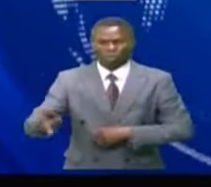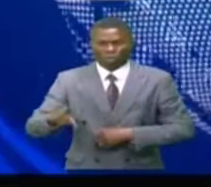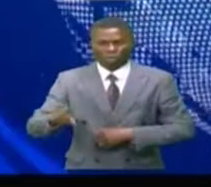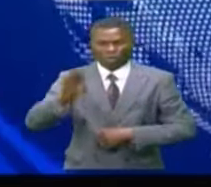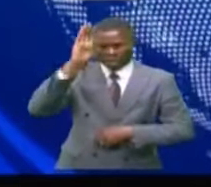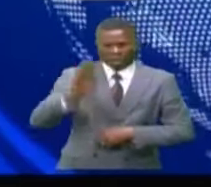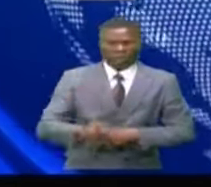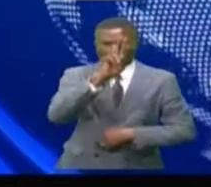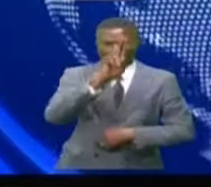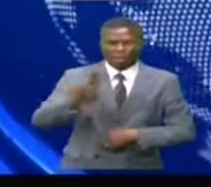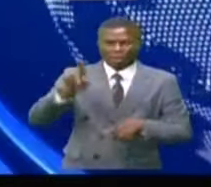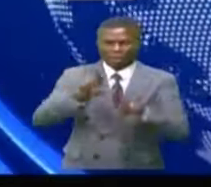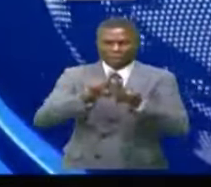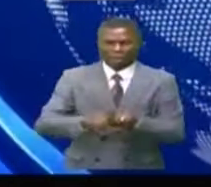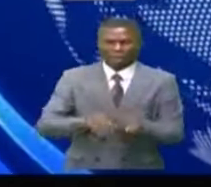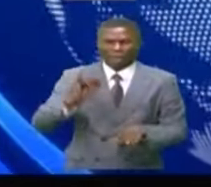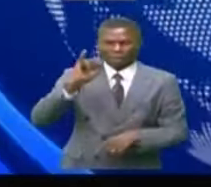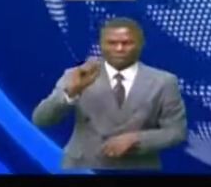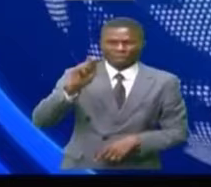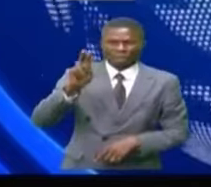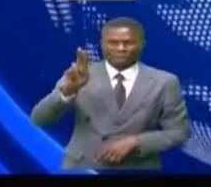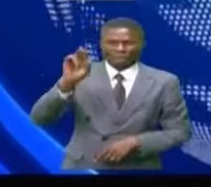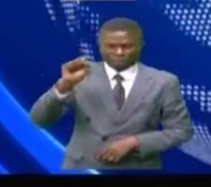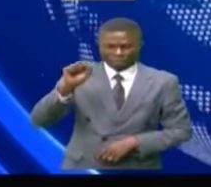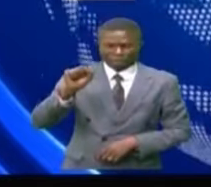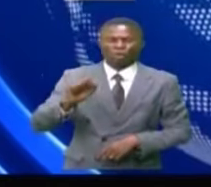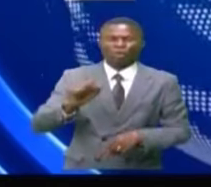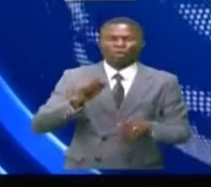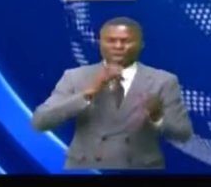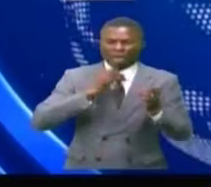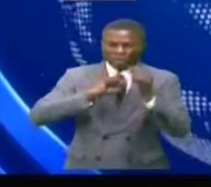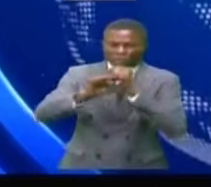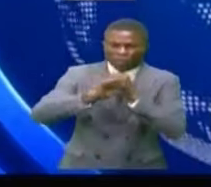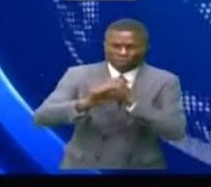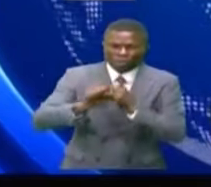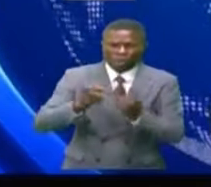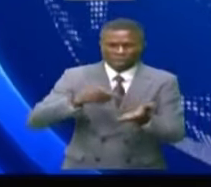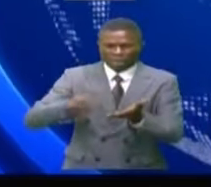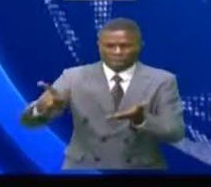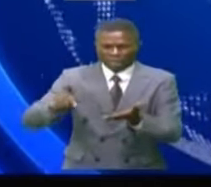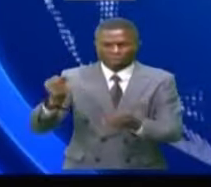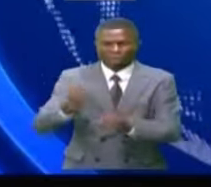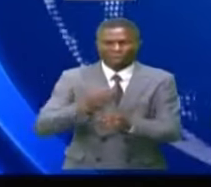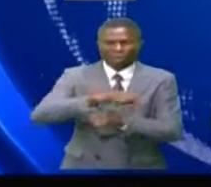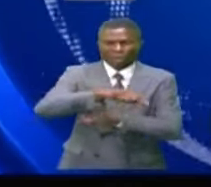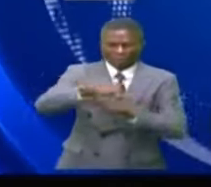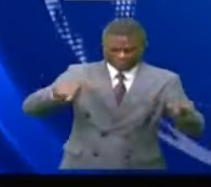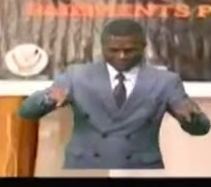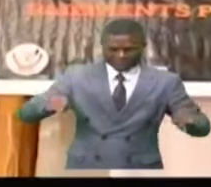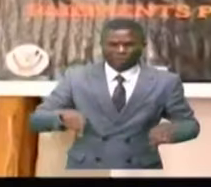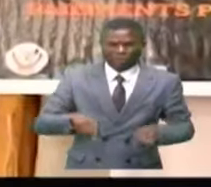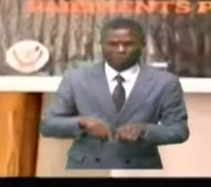Bas-Uele, Ituri et de la Tchopo sensibilisées sur le paiement de services environnementaux. Suivez.